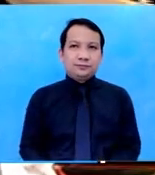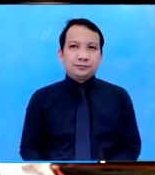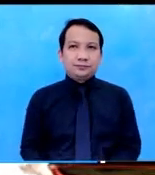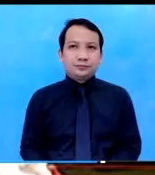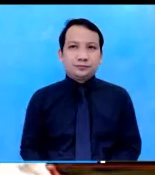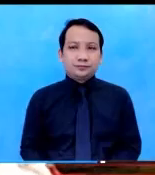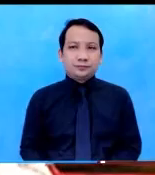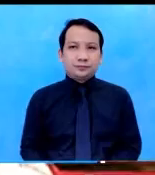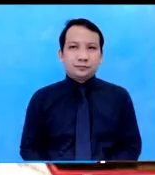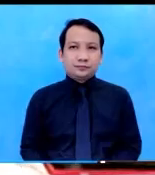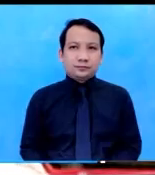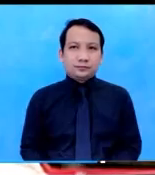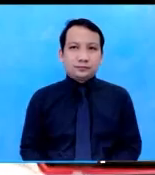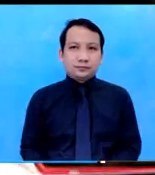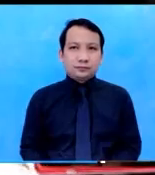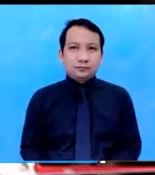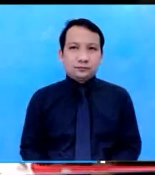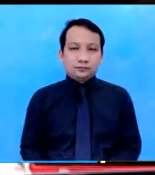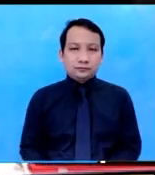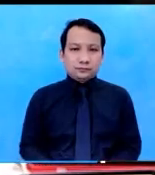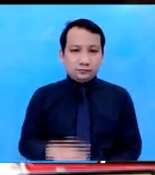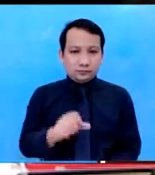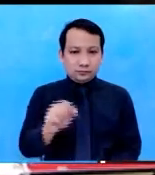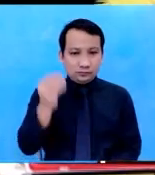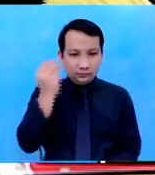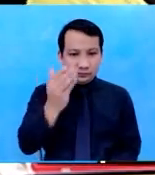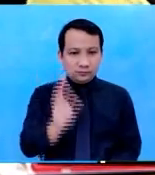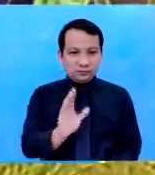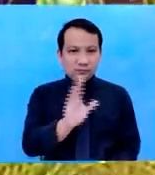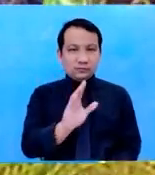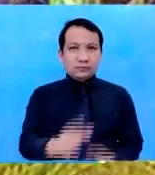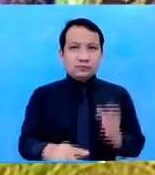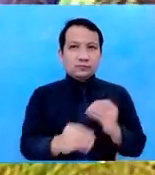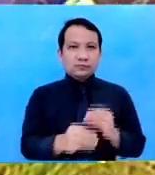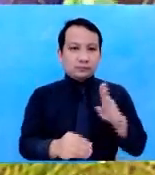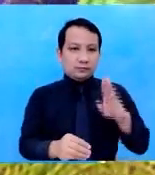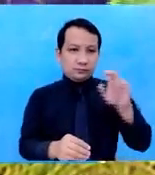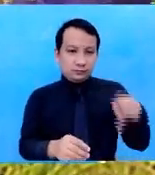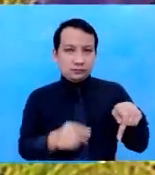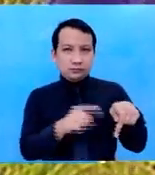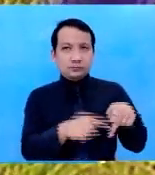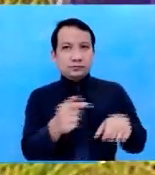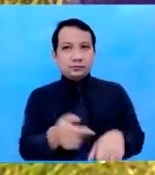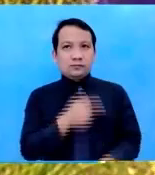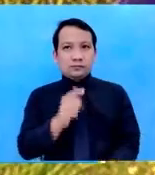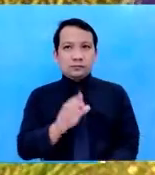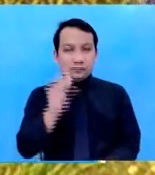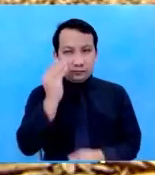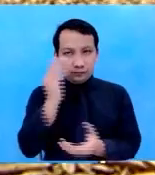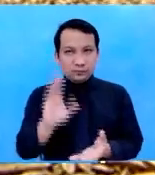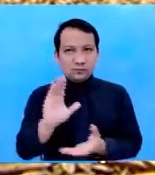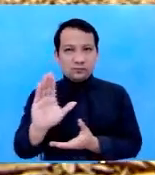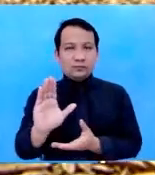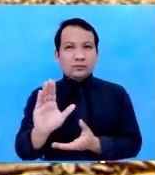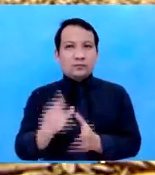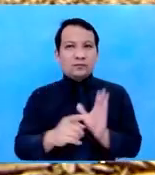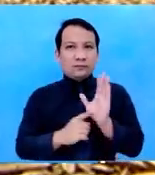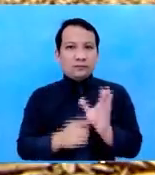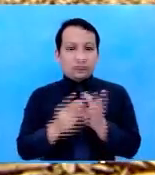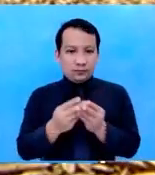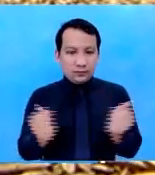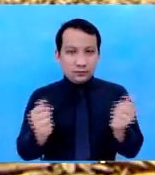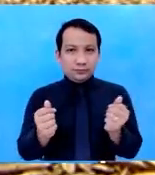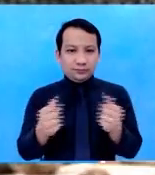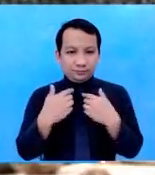Pero para kay Salceda, limitado lang ang kayang gawin ng BSP. Pangmatagalan daw dapat ang solusyon ng gobyerno gaya ng pagpapalakas